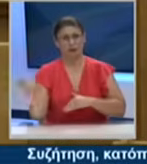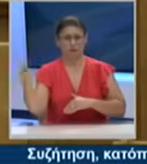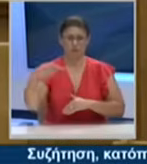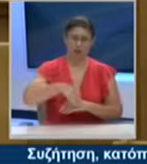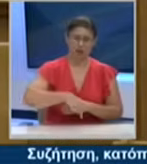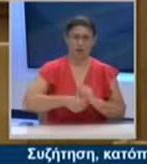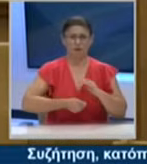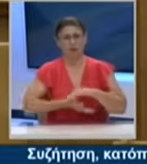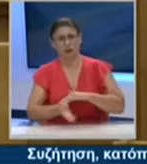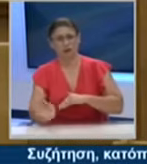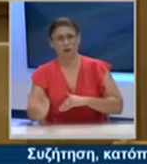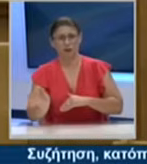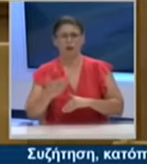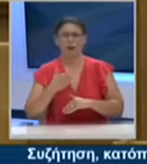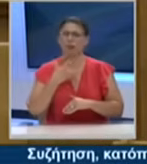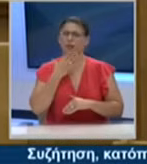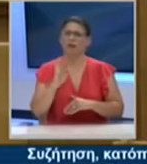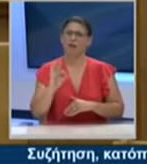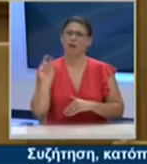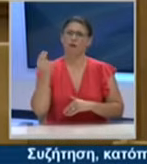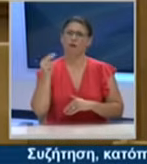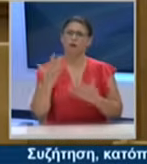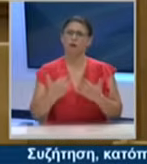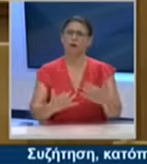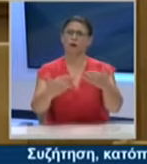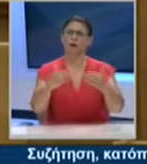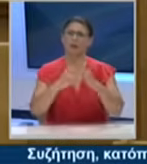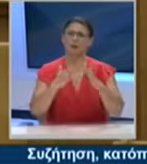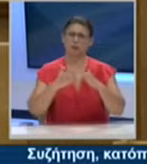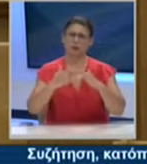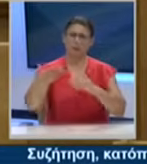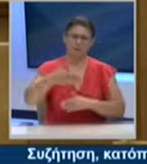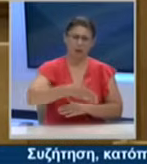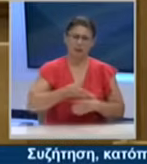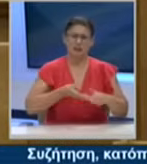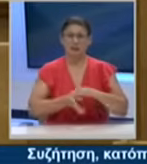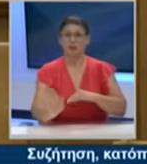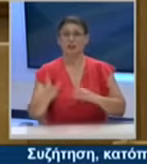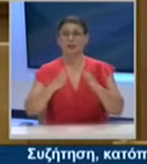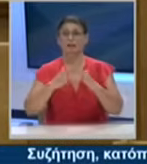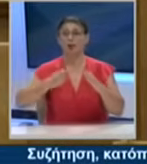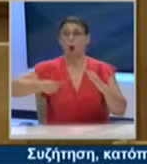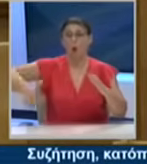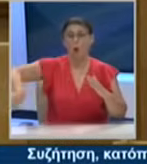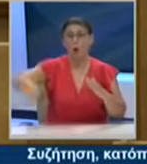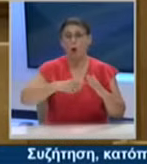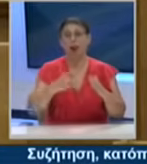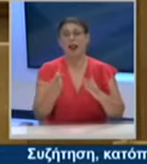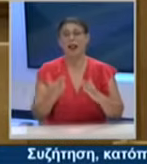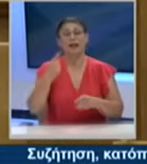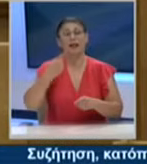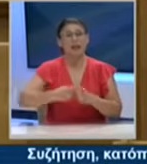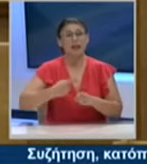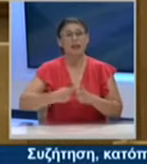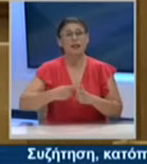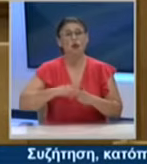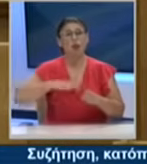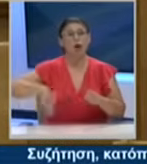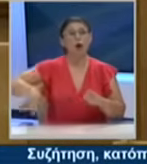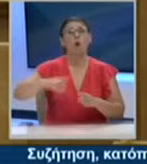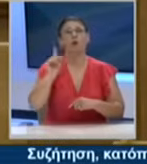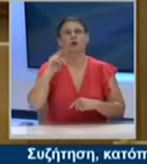ξαναμπαίνει, ξαναφεύγει. Λες και η Βουλή είναι το σπίτι του και μπορεί να μπαινοβγαίνει. Είναι σπίτι όλων, αλλά είναι του ελληνικού λαού. Ούτε του